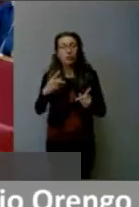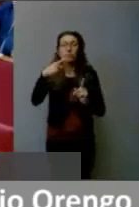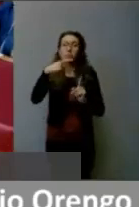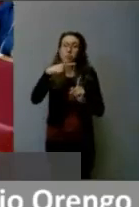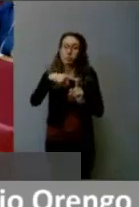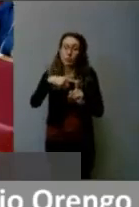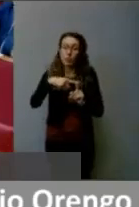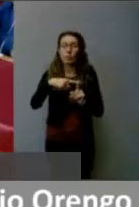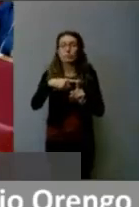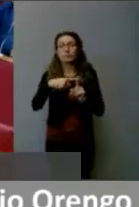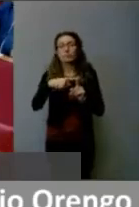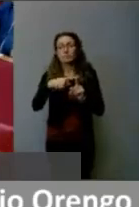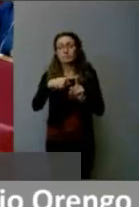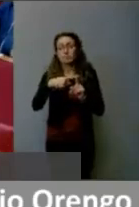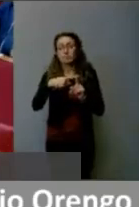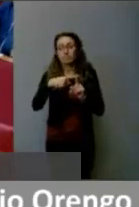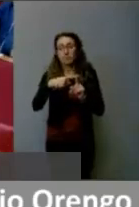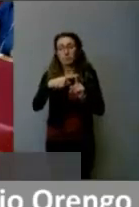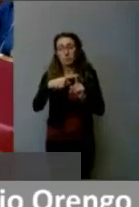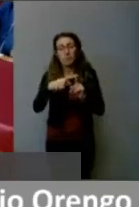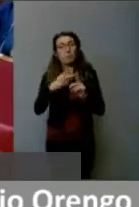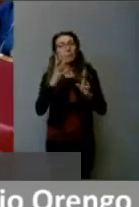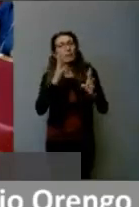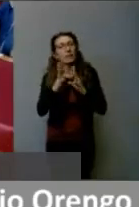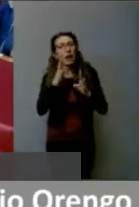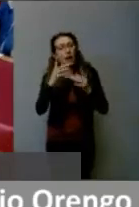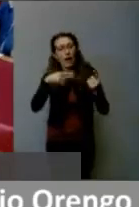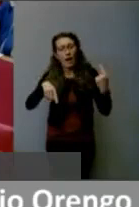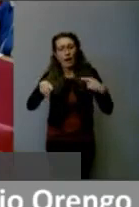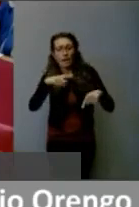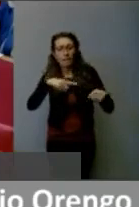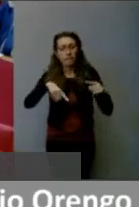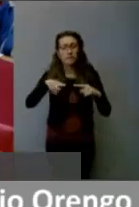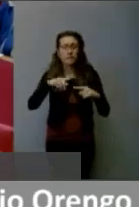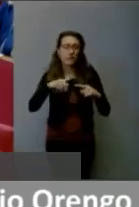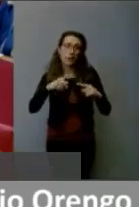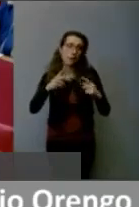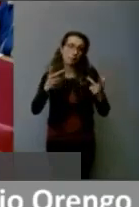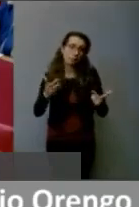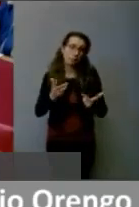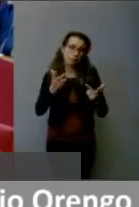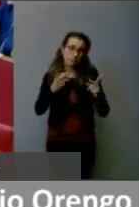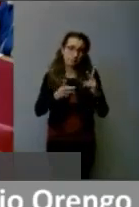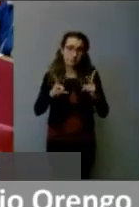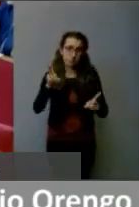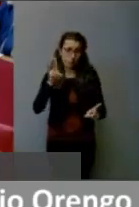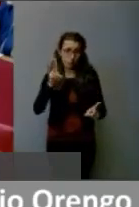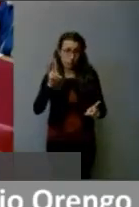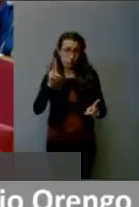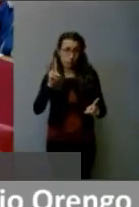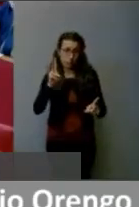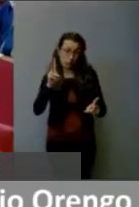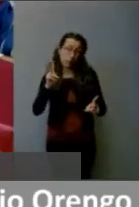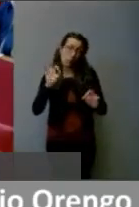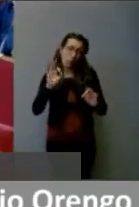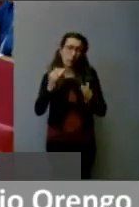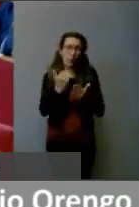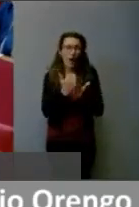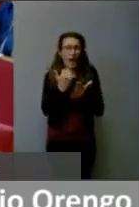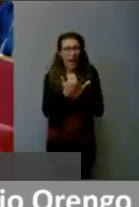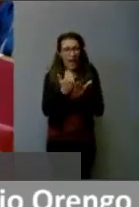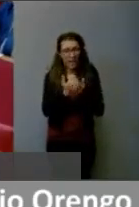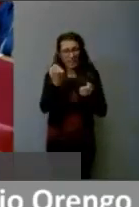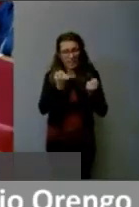agevolando un maggior scorrimento nel traffico cittadino con l'uso dei mezzi privati. E